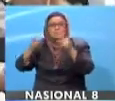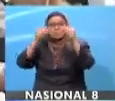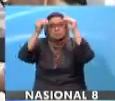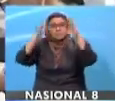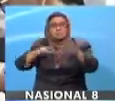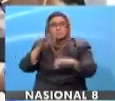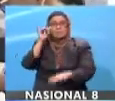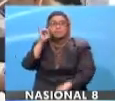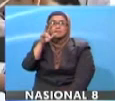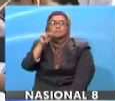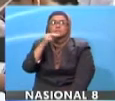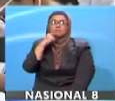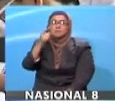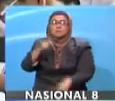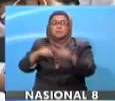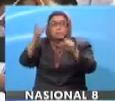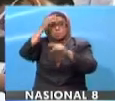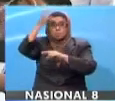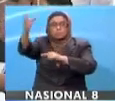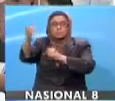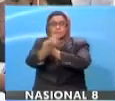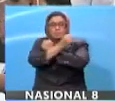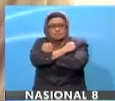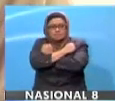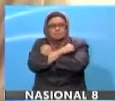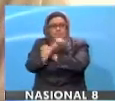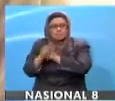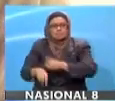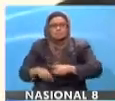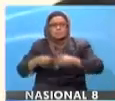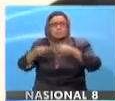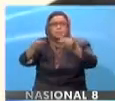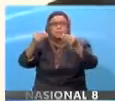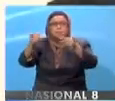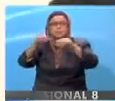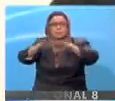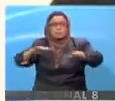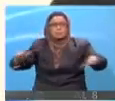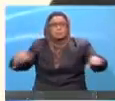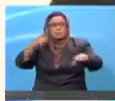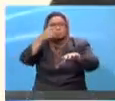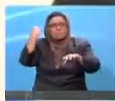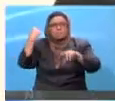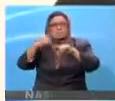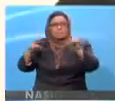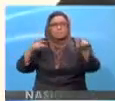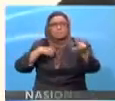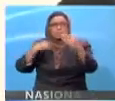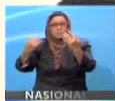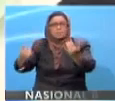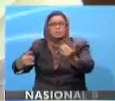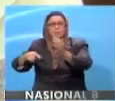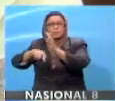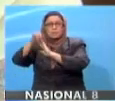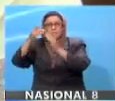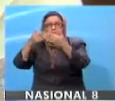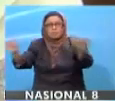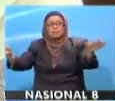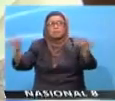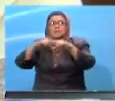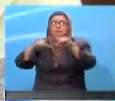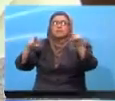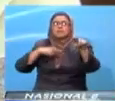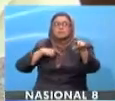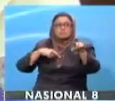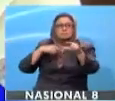pelajar hari ini kerana generasi kini lebih terdedah dengan alat elektronik berbanding hubungan sesama manusia. So, itu sebab